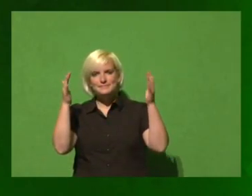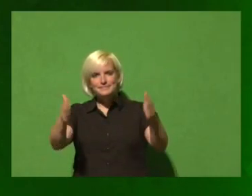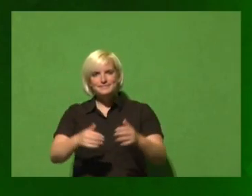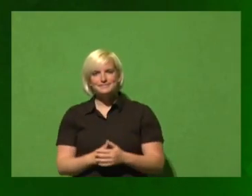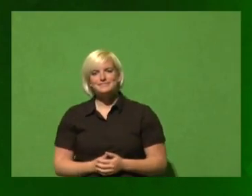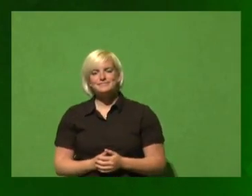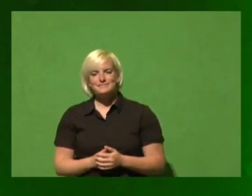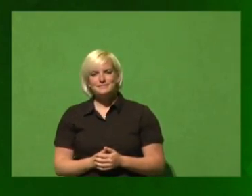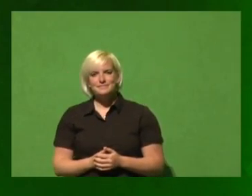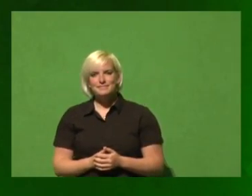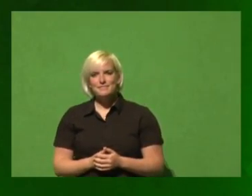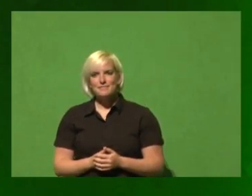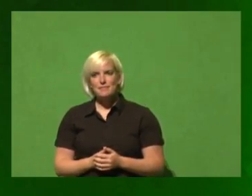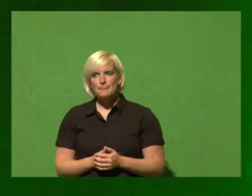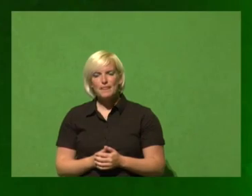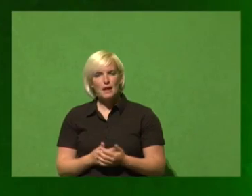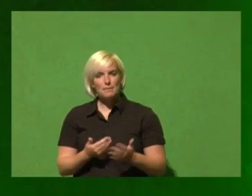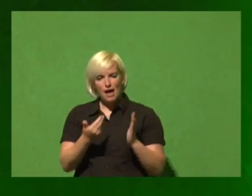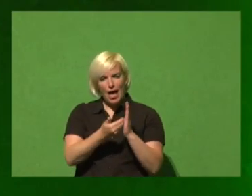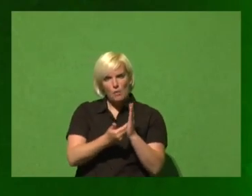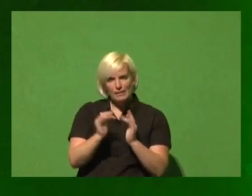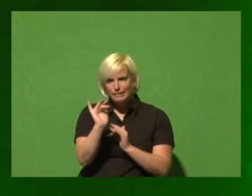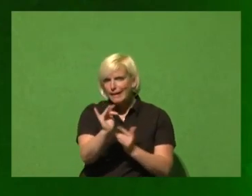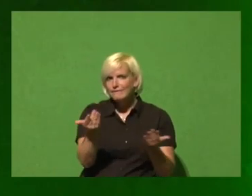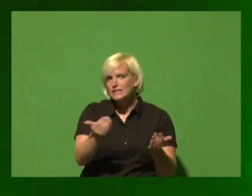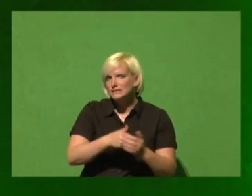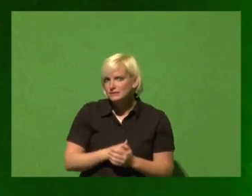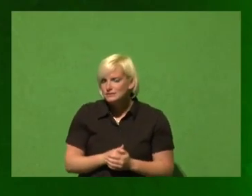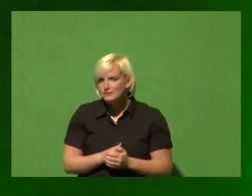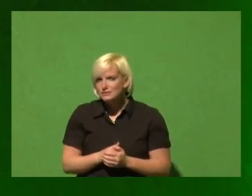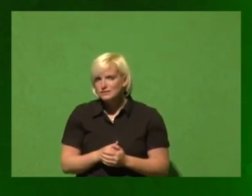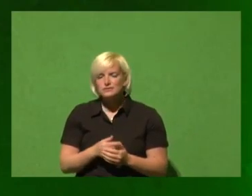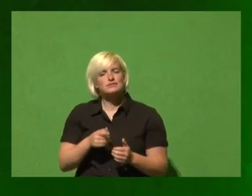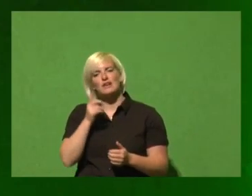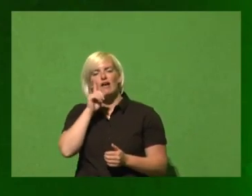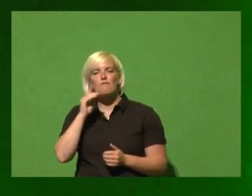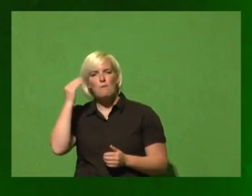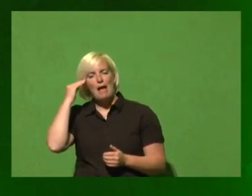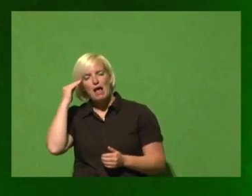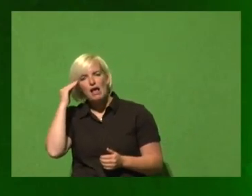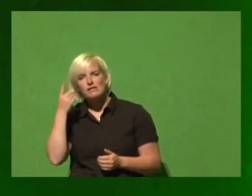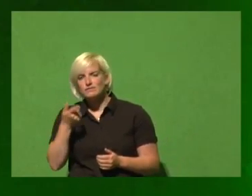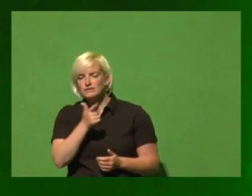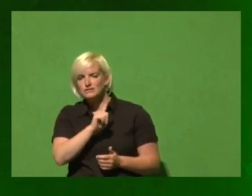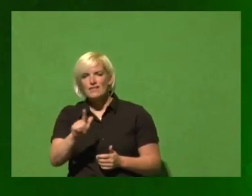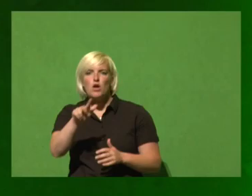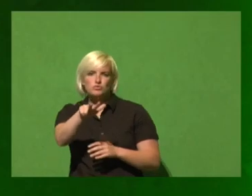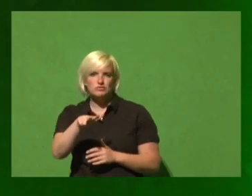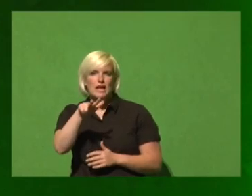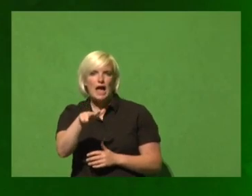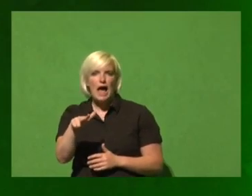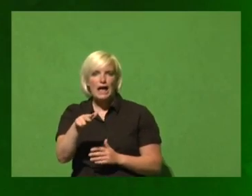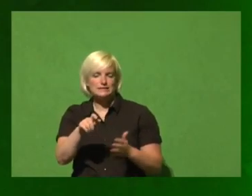Und was wird denn da als Gegenargumente ins Feld geführt? Frau Merkel hat es in der Wahlarena 2013